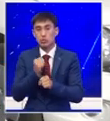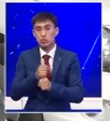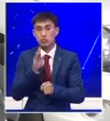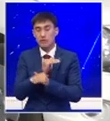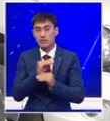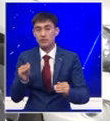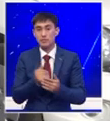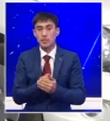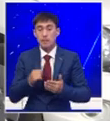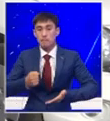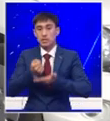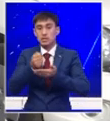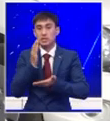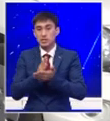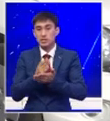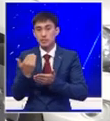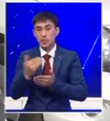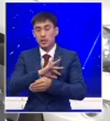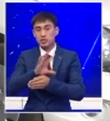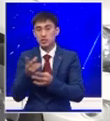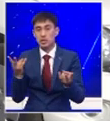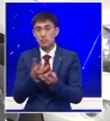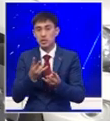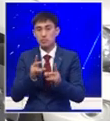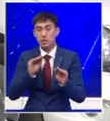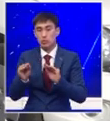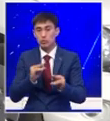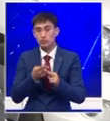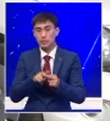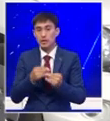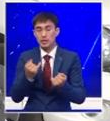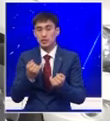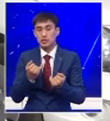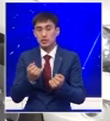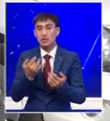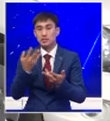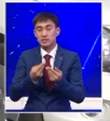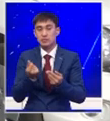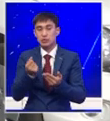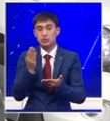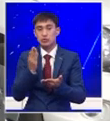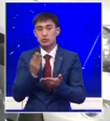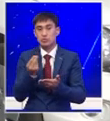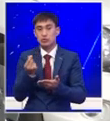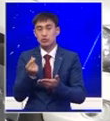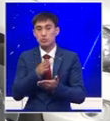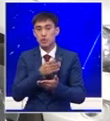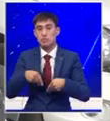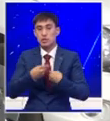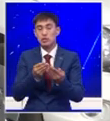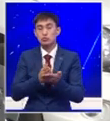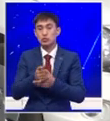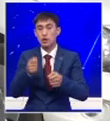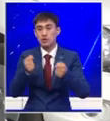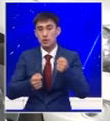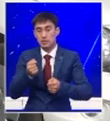эффективнее поддержка выражается и в оснащении необходимым оборудованием на этот раз на средства предусмотренные бюджетом мы передам служебные